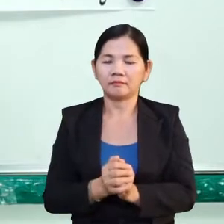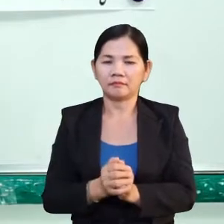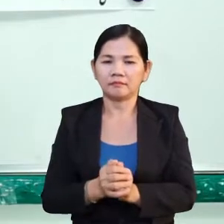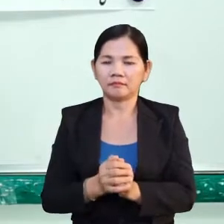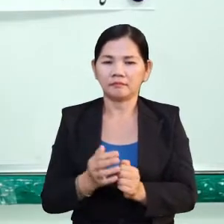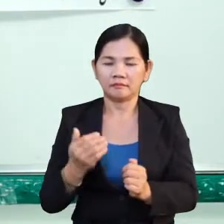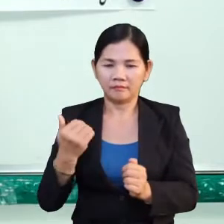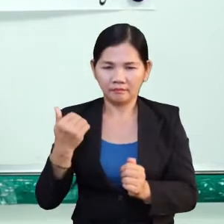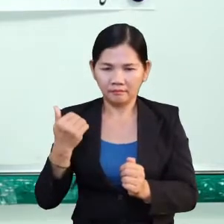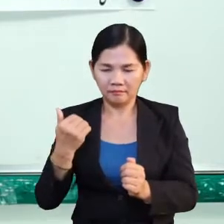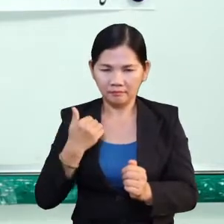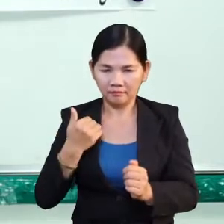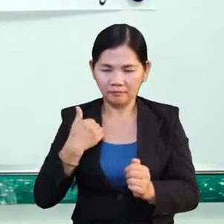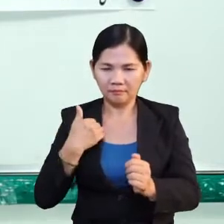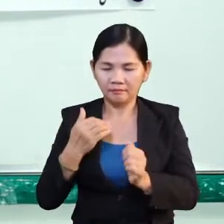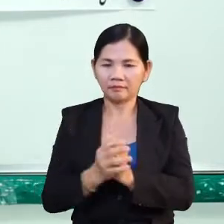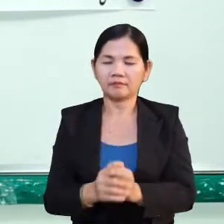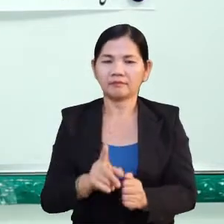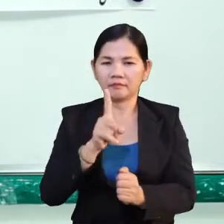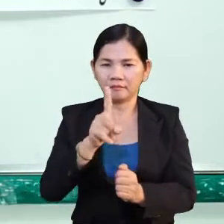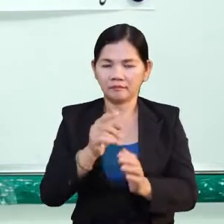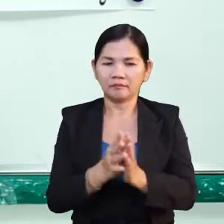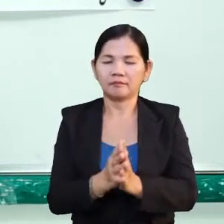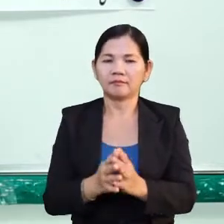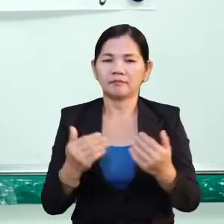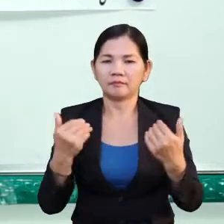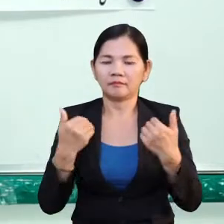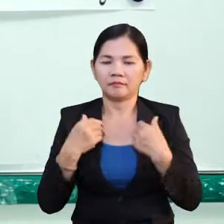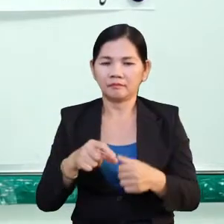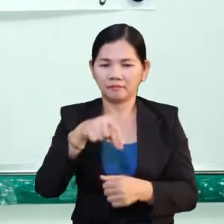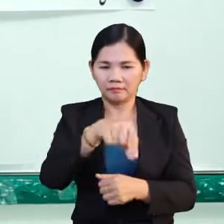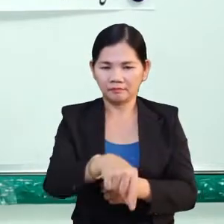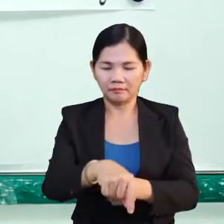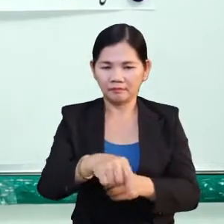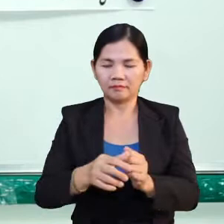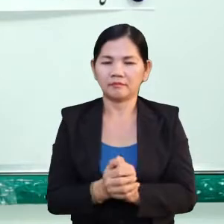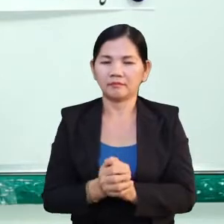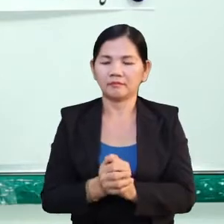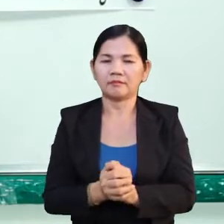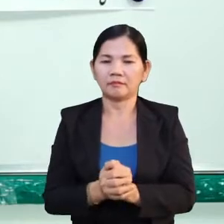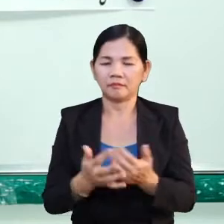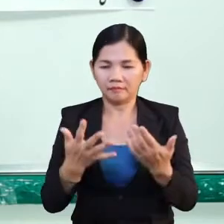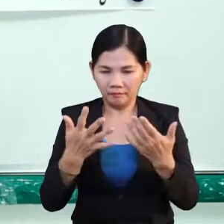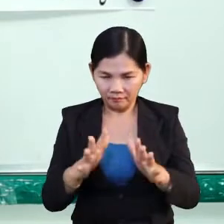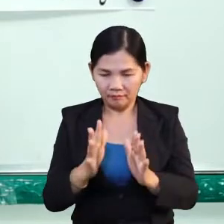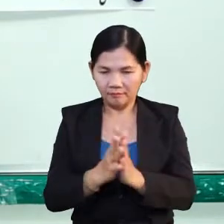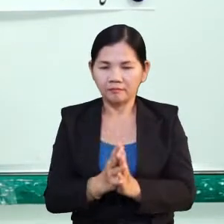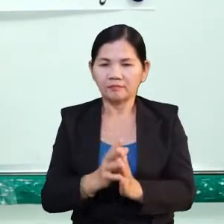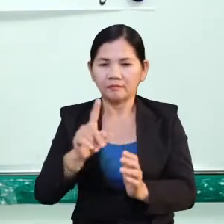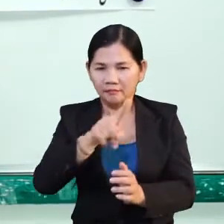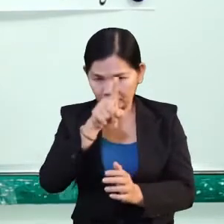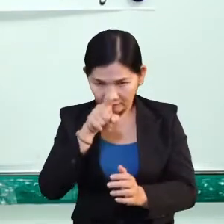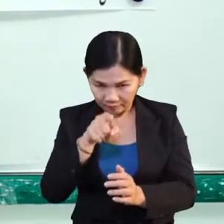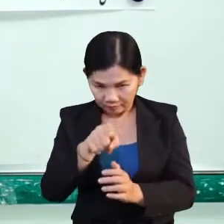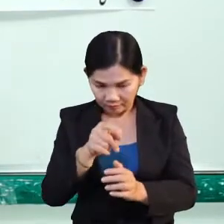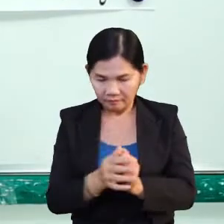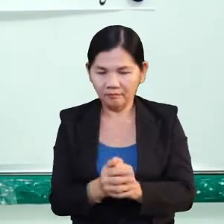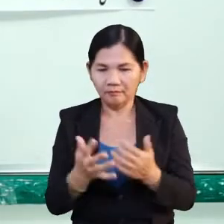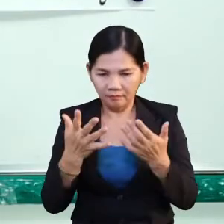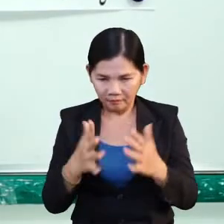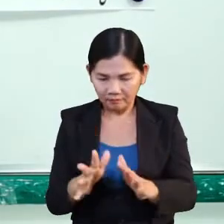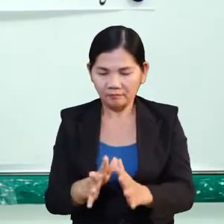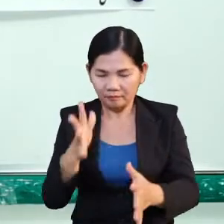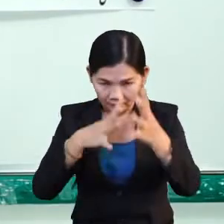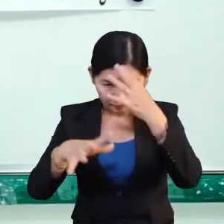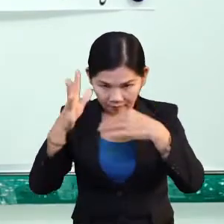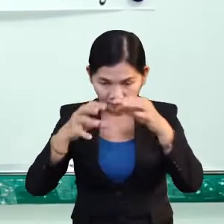នចាគឺចំណុចទី1គឺចំណុចកអញ្ចឹងក៏កូនត្រៀមខ្លួនឆ្លើយនឹងសំណួរអ្នកគ្រូមានសំណួរដែលយើងបានរៀ